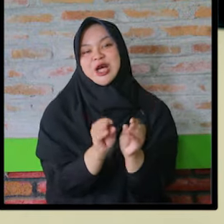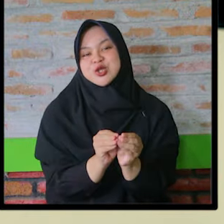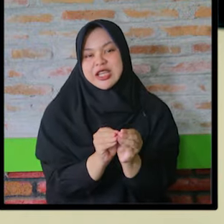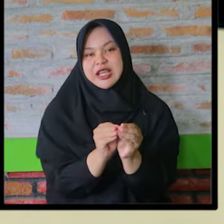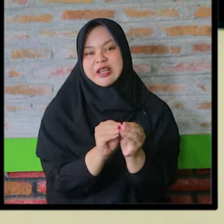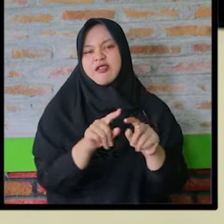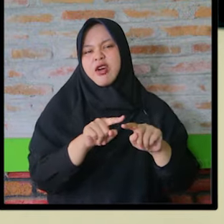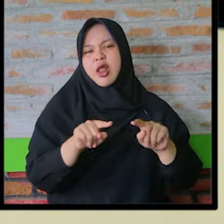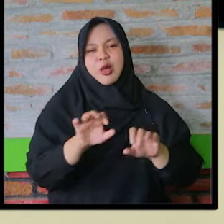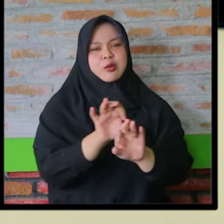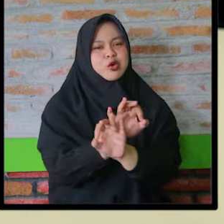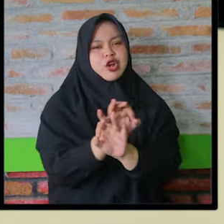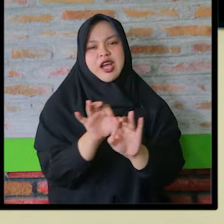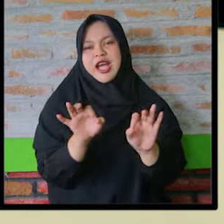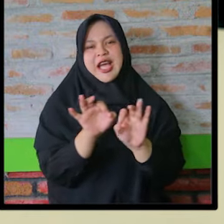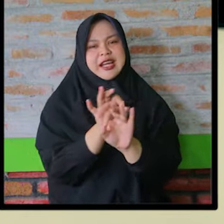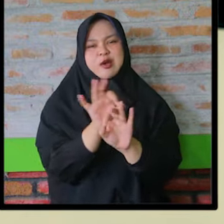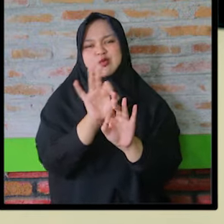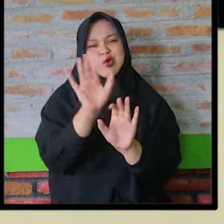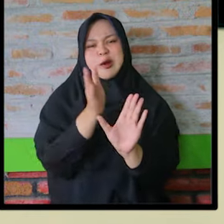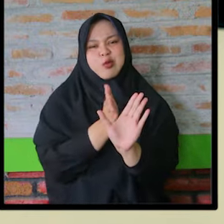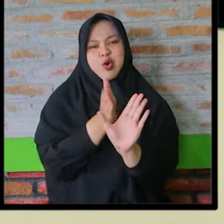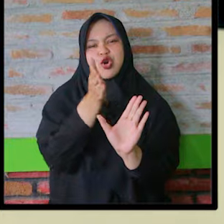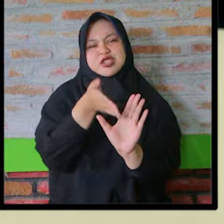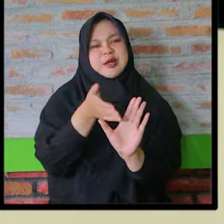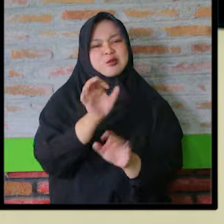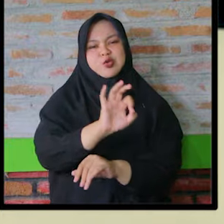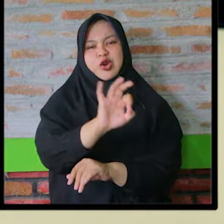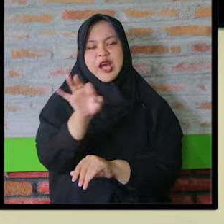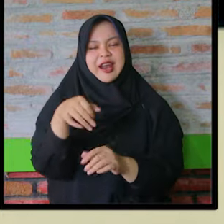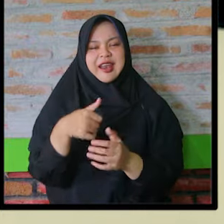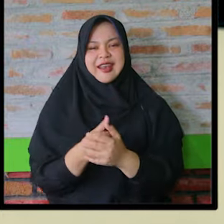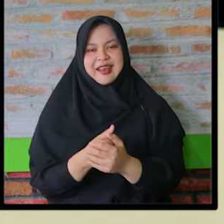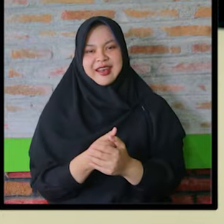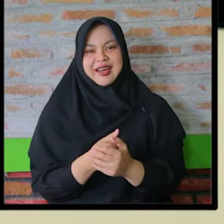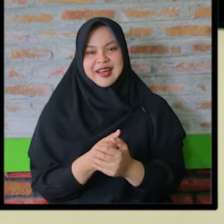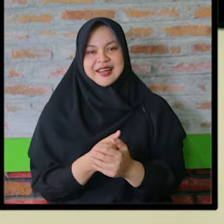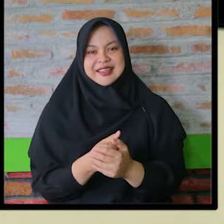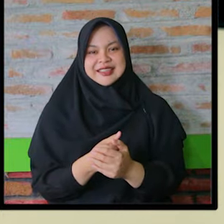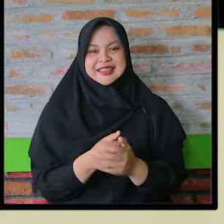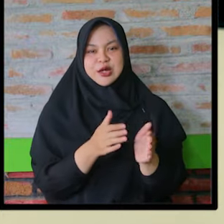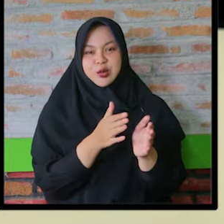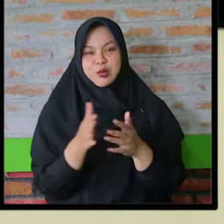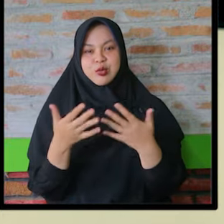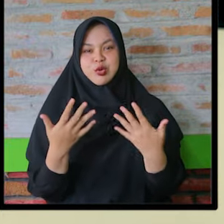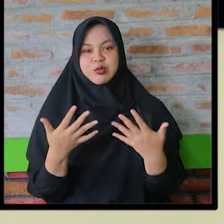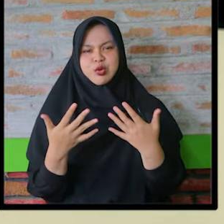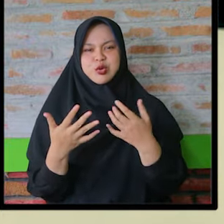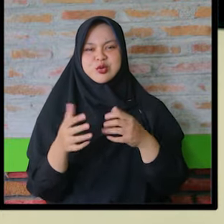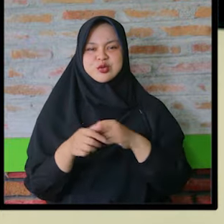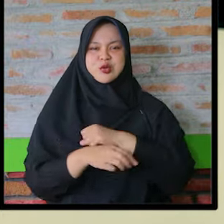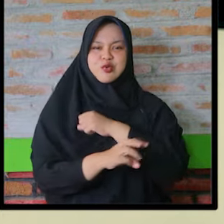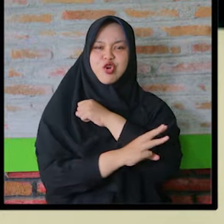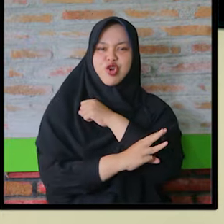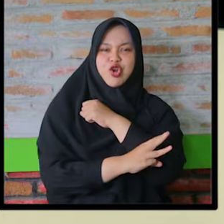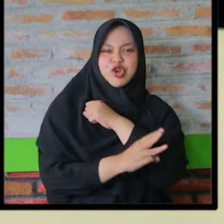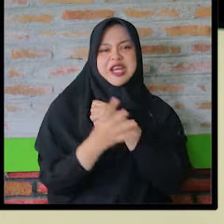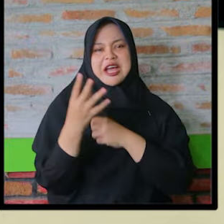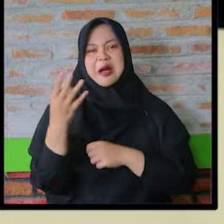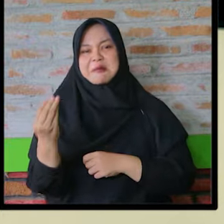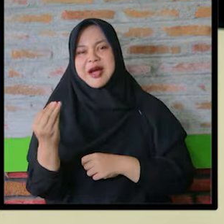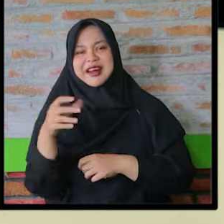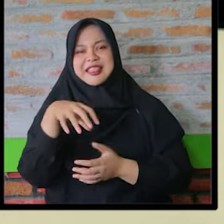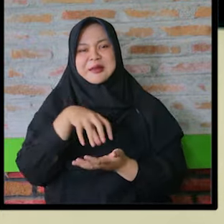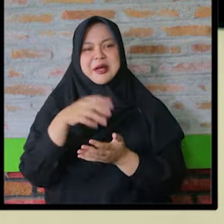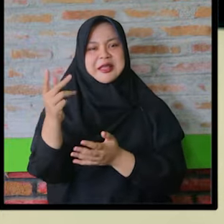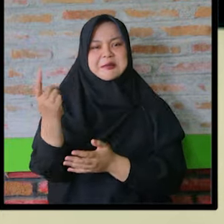ada ee istilahnya bukan proek ya Tapi tetap seperti itu kemudiani kapan di tempat kami misalnya seperti